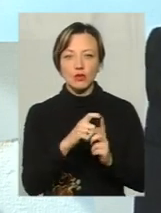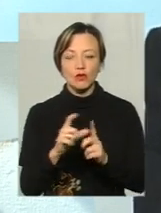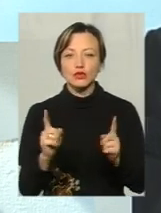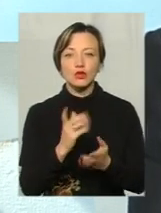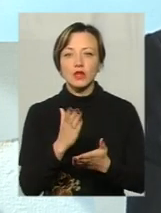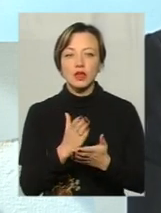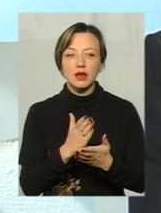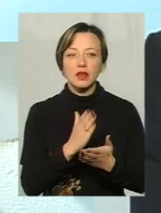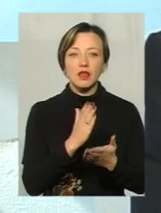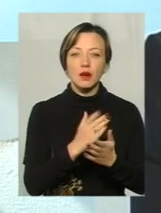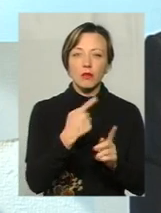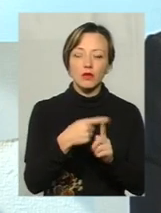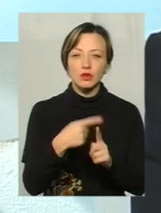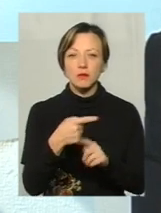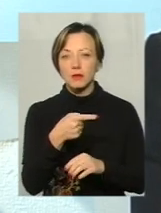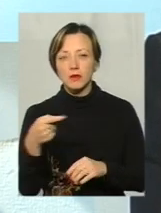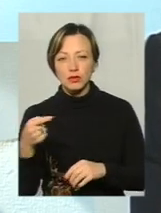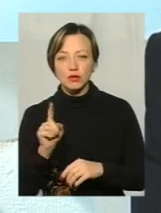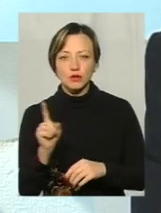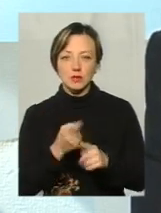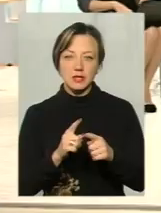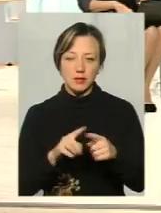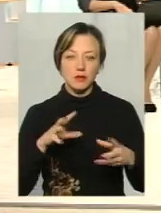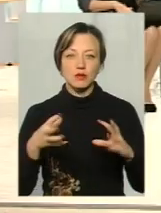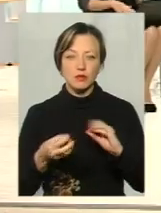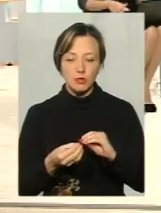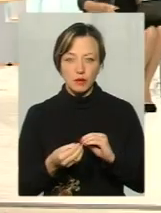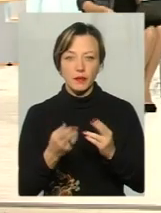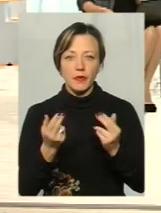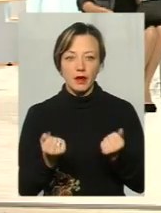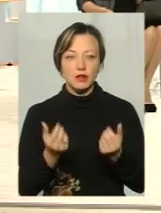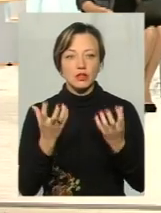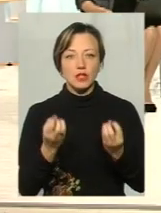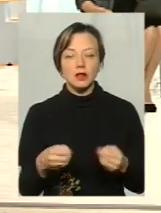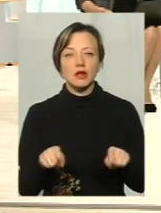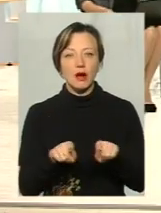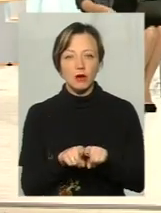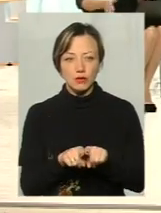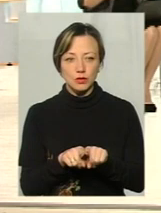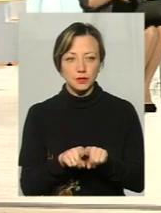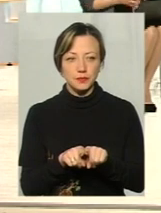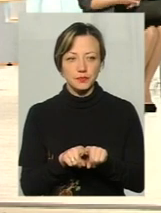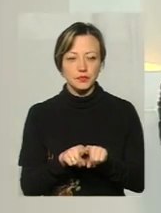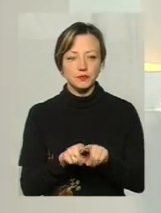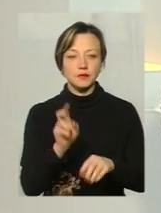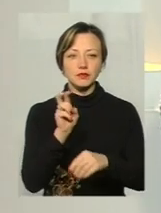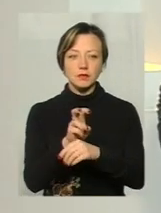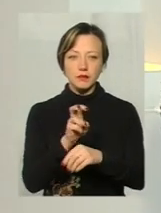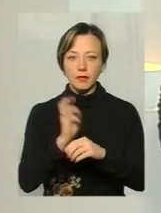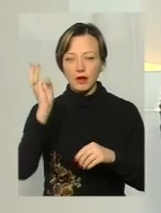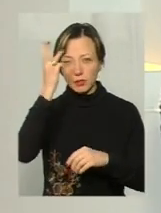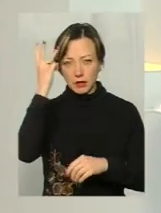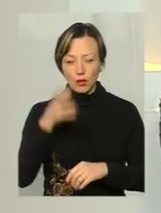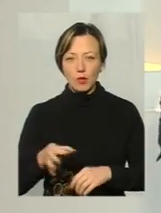є за, що є проти того, що... Добре, це ми підсумуємо, так. А ми ще також відвідали